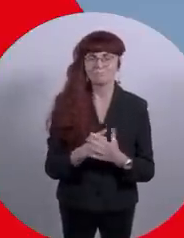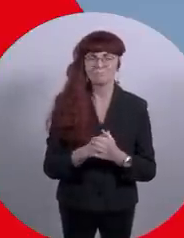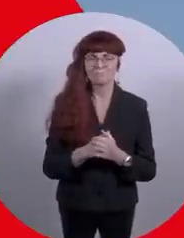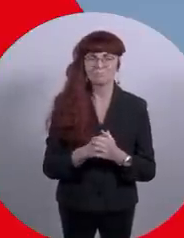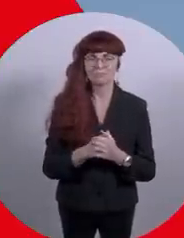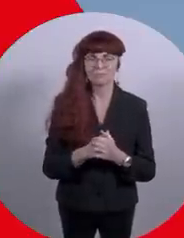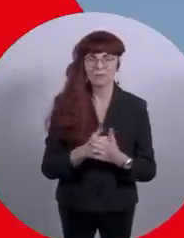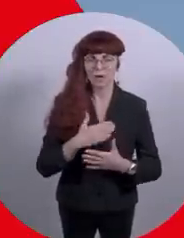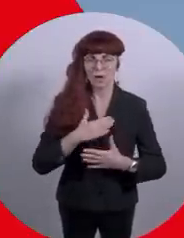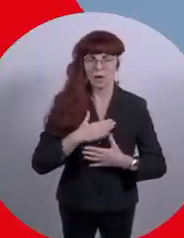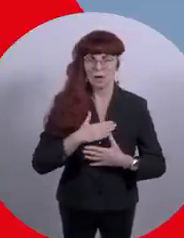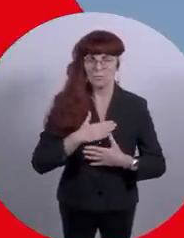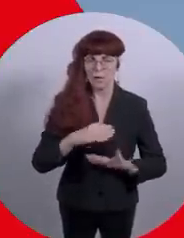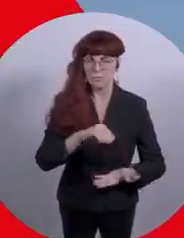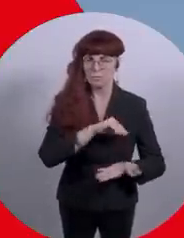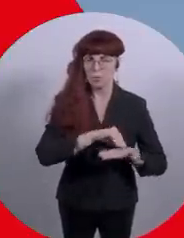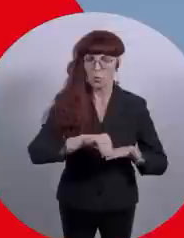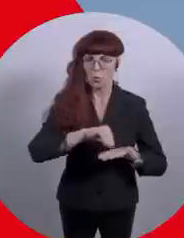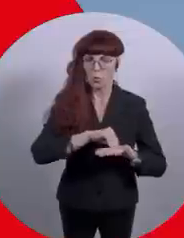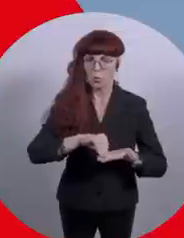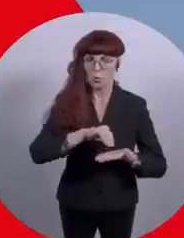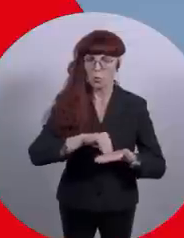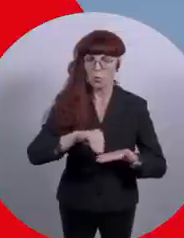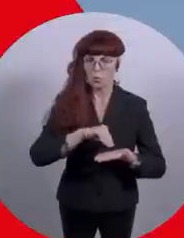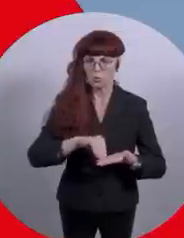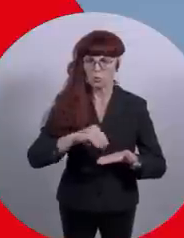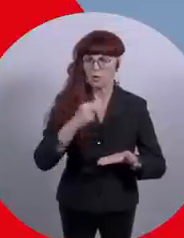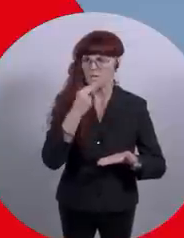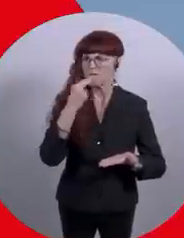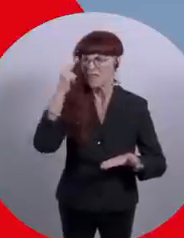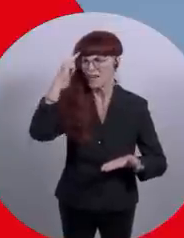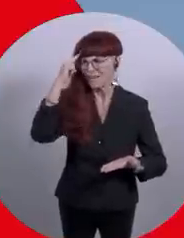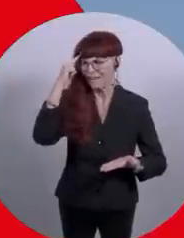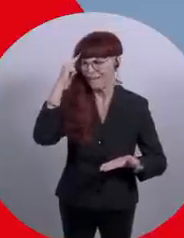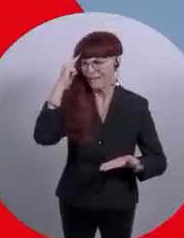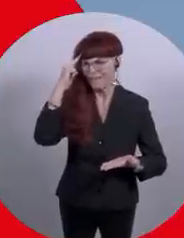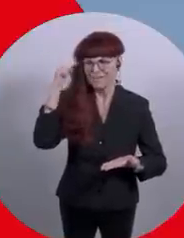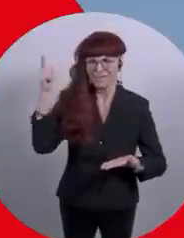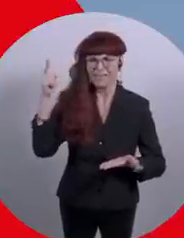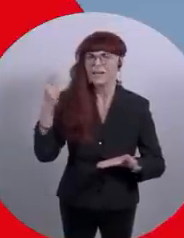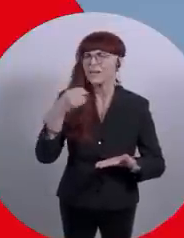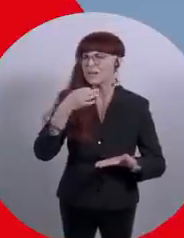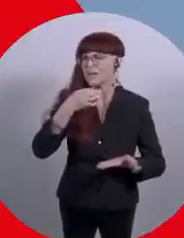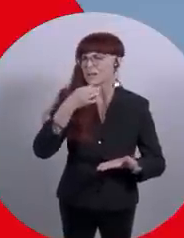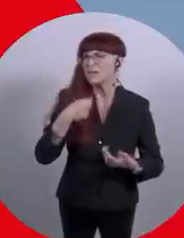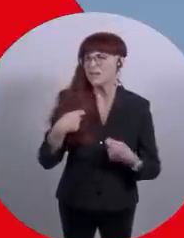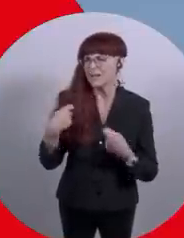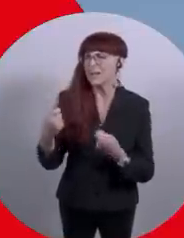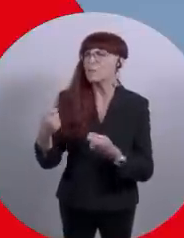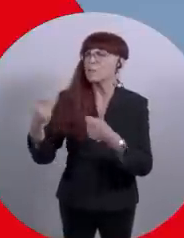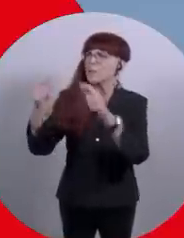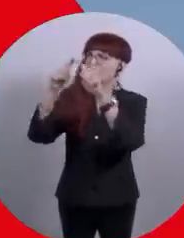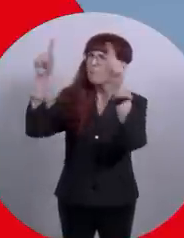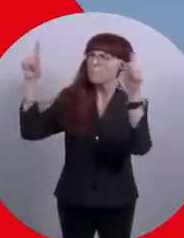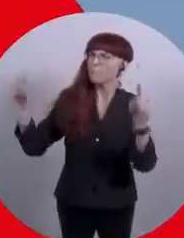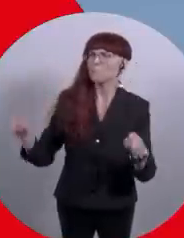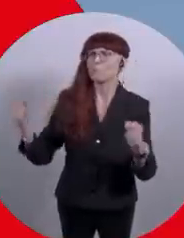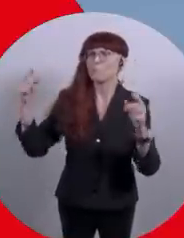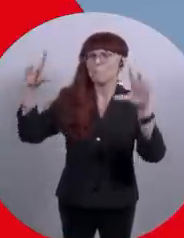ich habe in meinem Büro ja das Kind ein Bild von Bruno Kreis gehängt